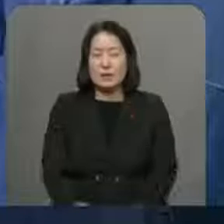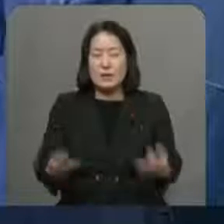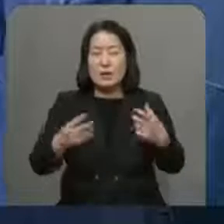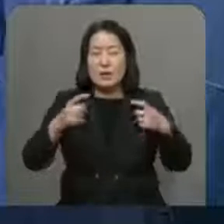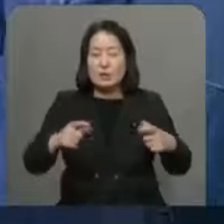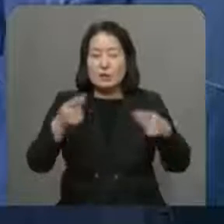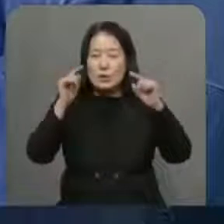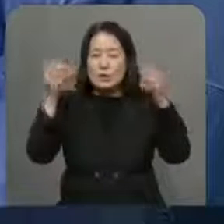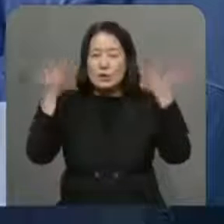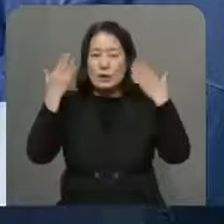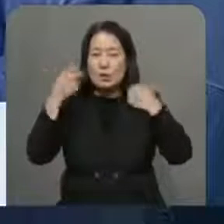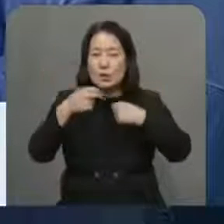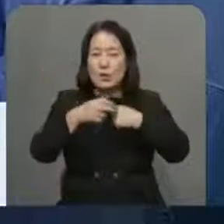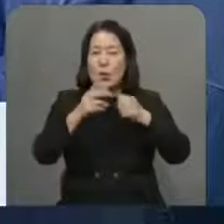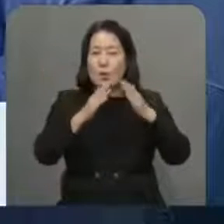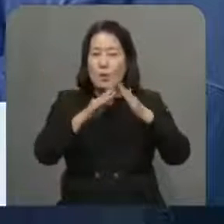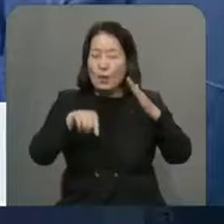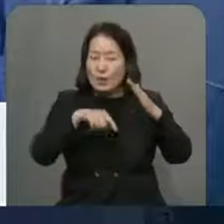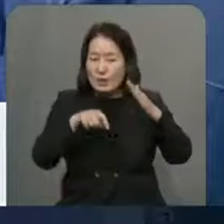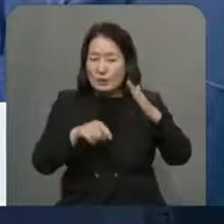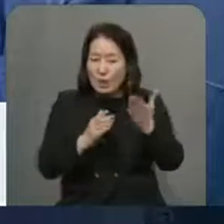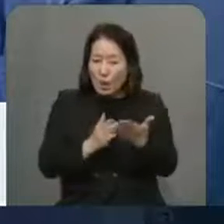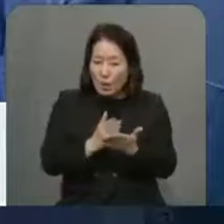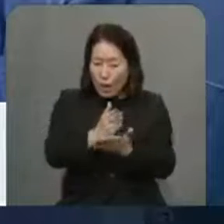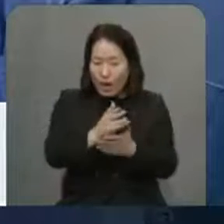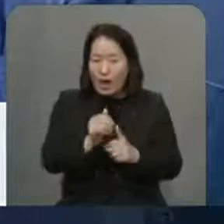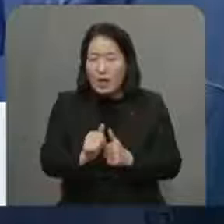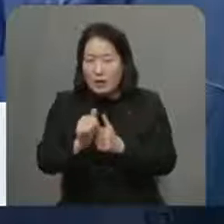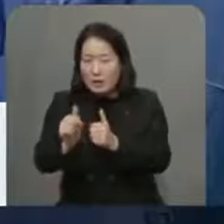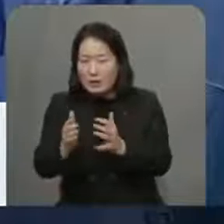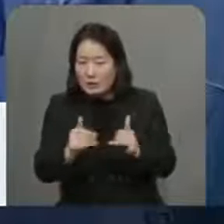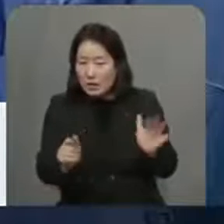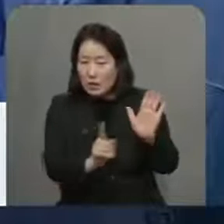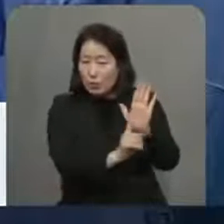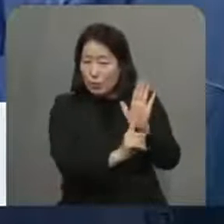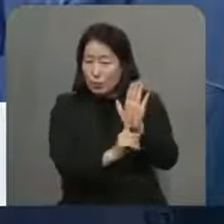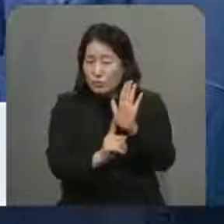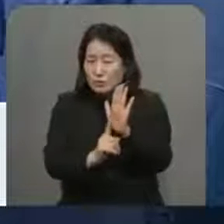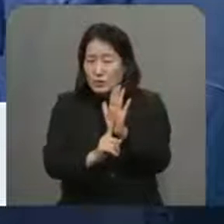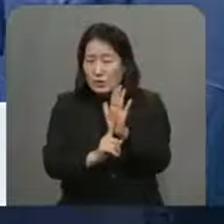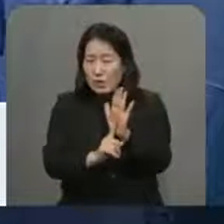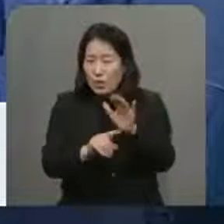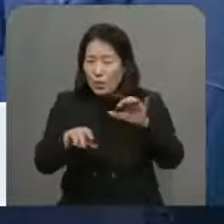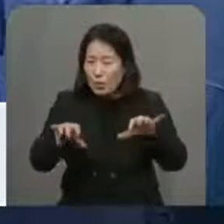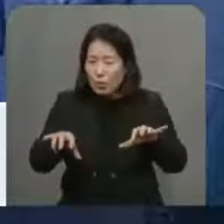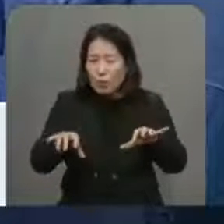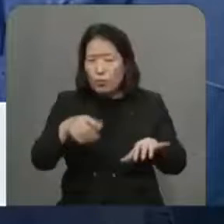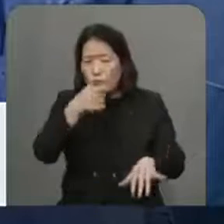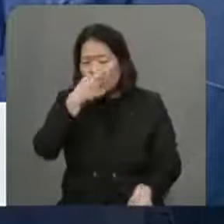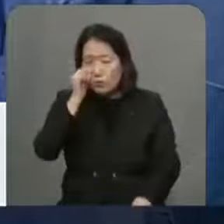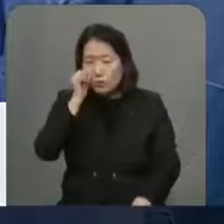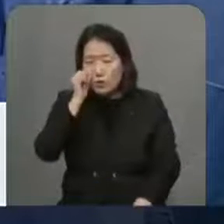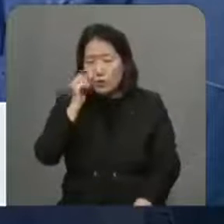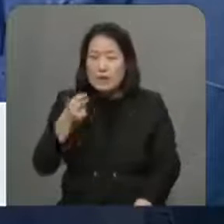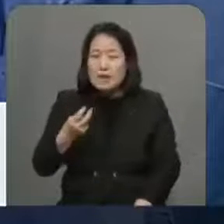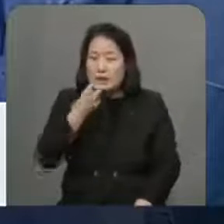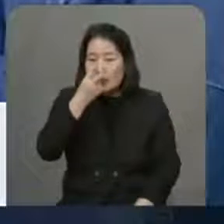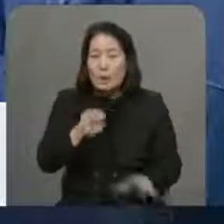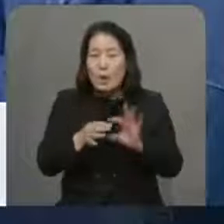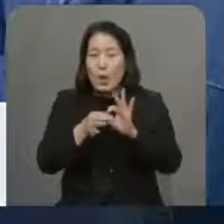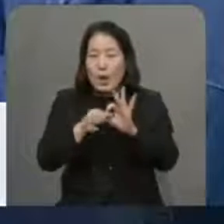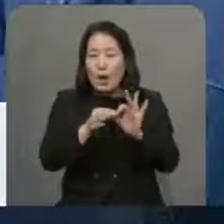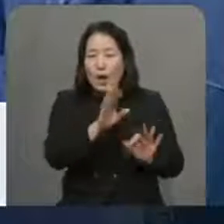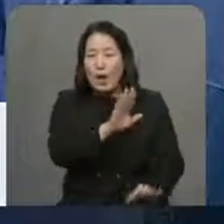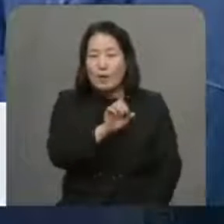강원도 내 대학병원에서 진료과에 따라 전공의 모집에서 희비가 엇갈리고 있습니다. 사람 생명과 직결되는 전공,